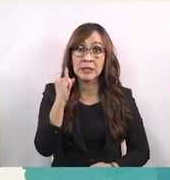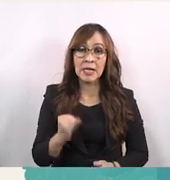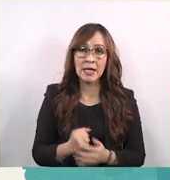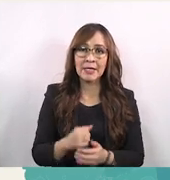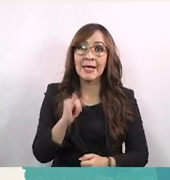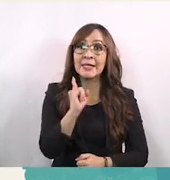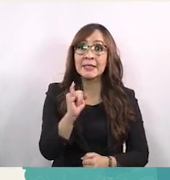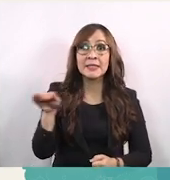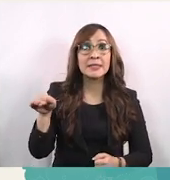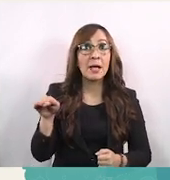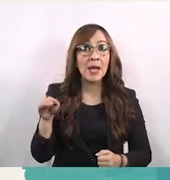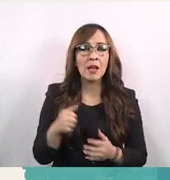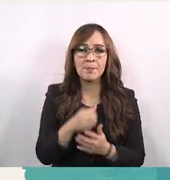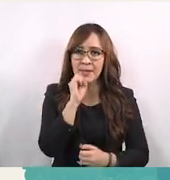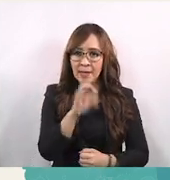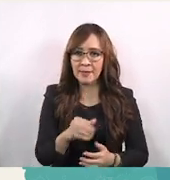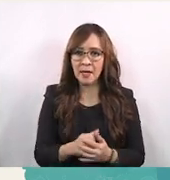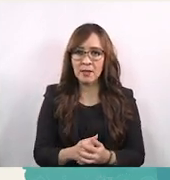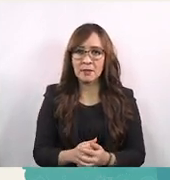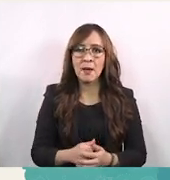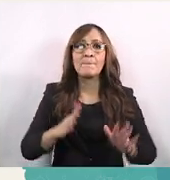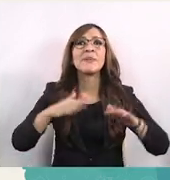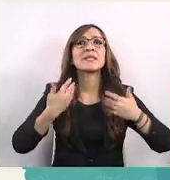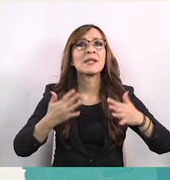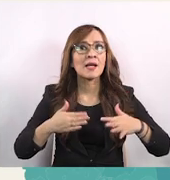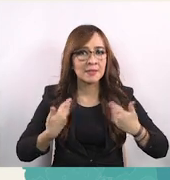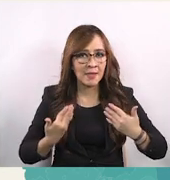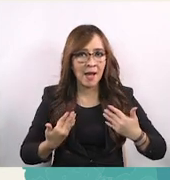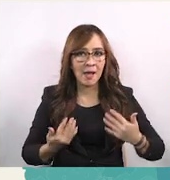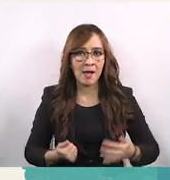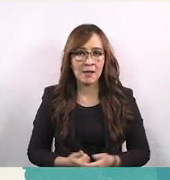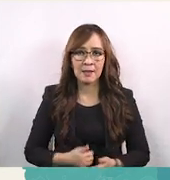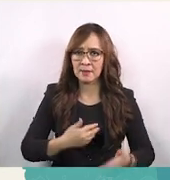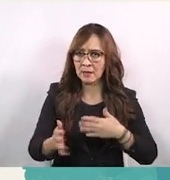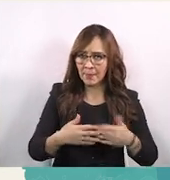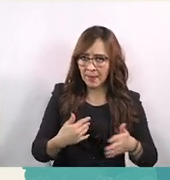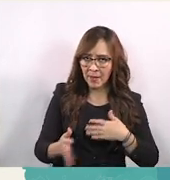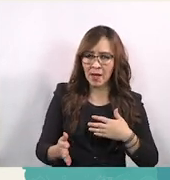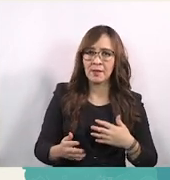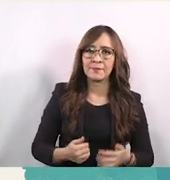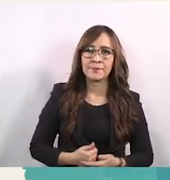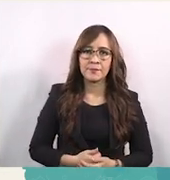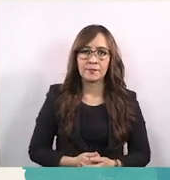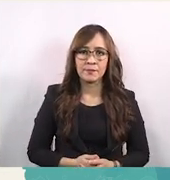memberikan kepadamu kebun anggur nabot orang Israel tua ini Ngeri Sunda ini Ngeri